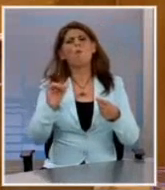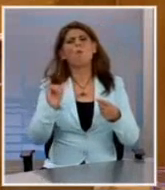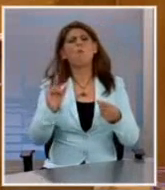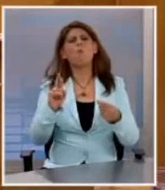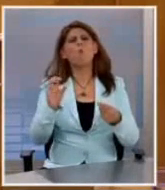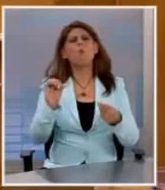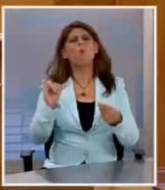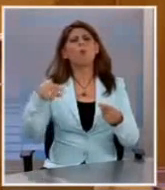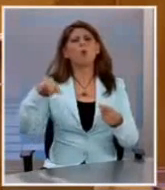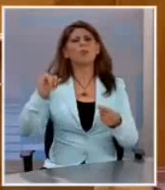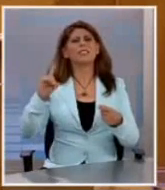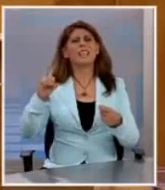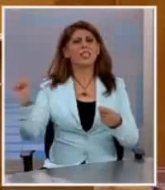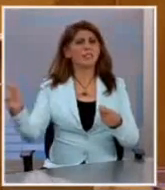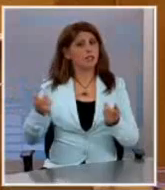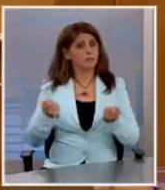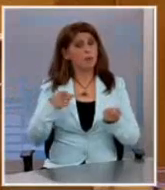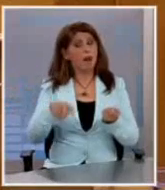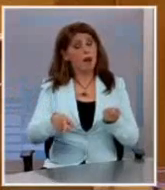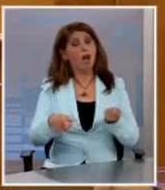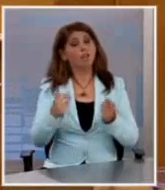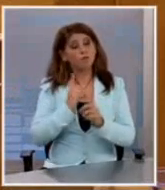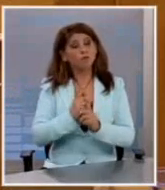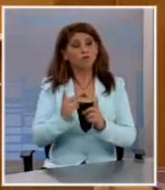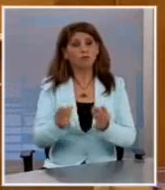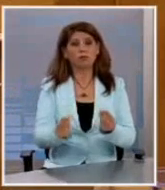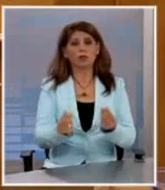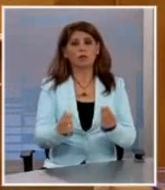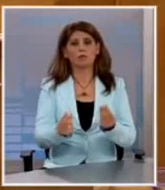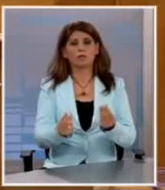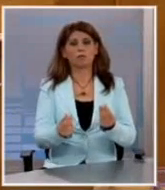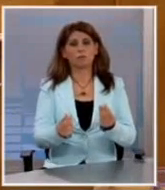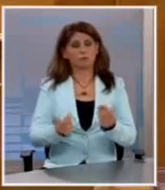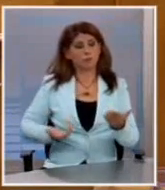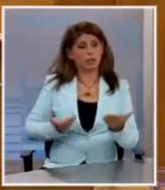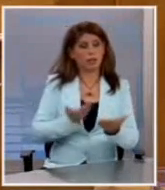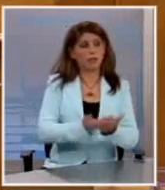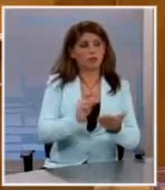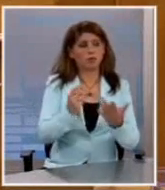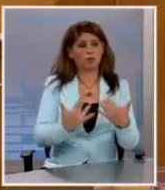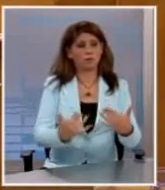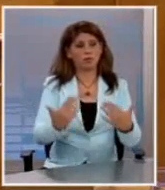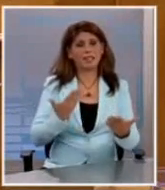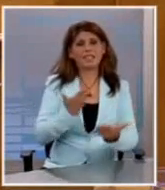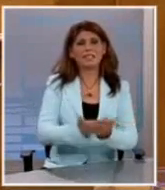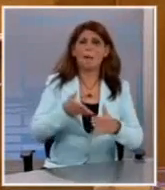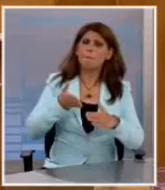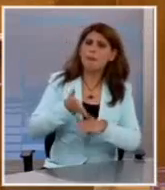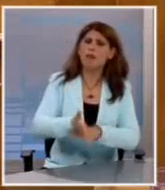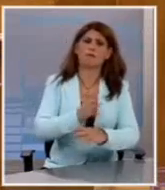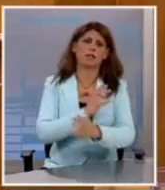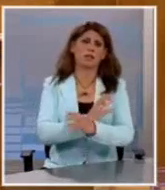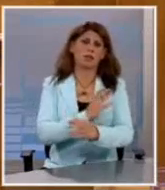δημιουργήσετε αυτού του είδους τους τραμπουκισμούς. Τα καταθέτω στη Βουλή λοιπόν όλα και ζητώ την παρέμβαση της